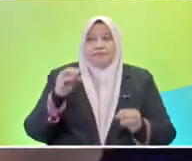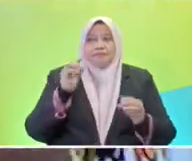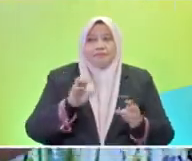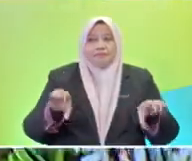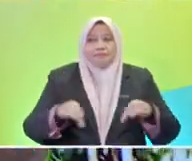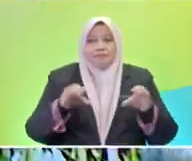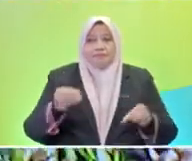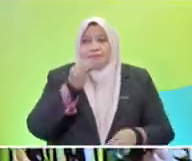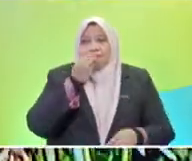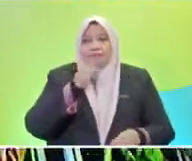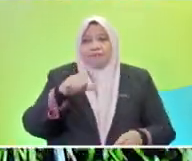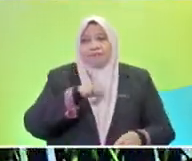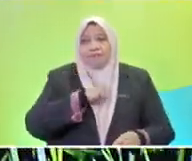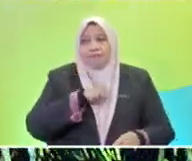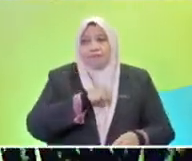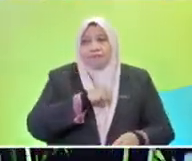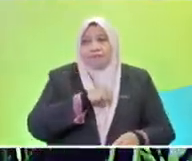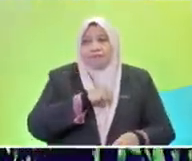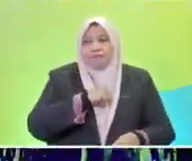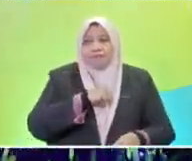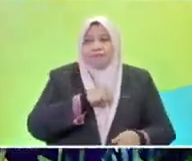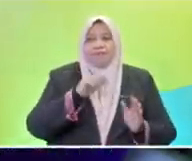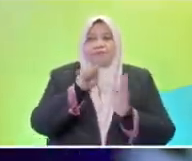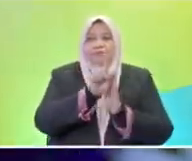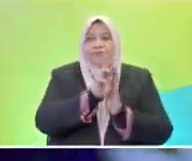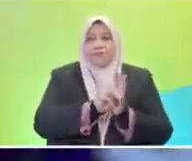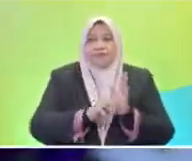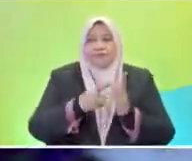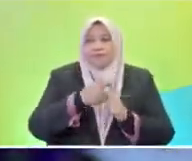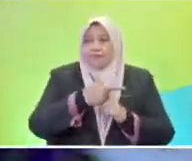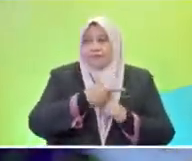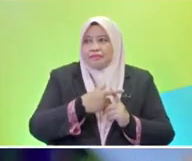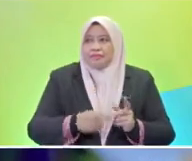Buat makanan sendiri. Makanan sendiri. Melalui